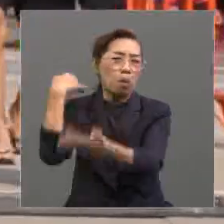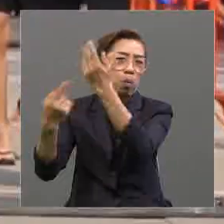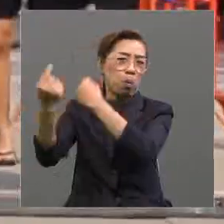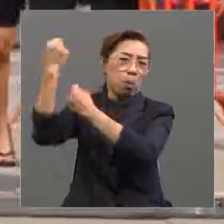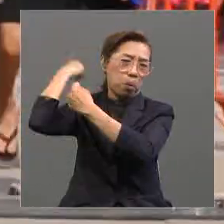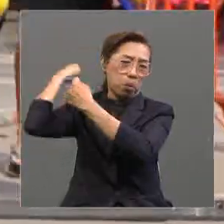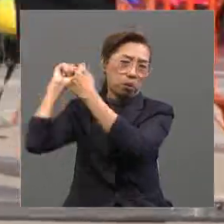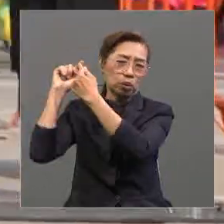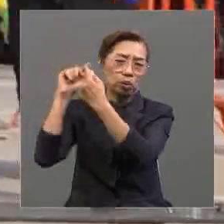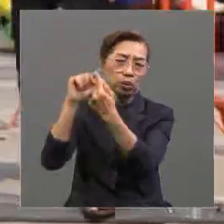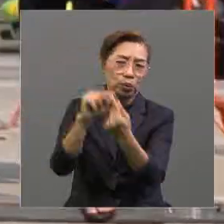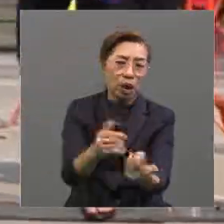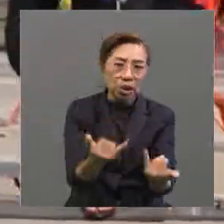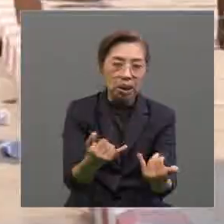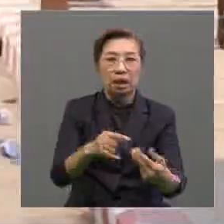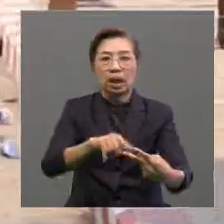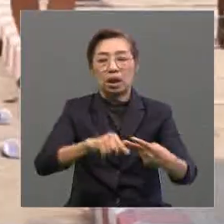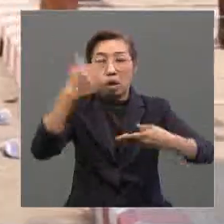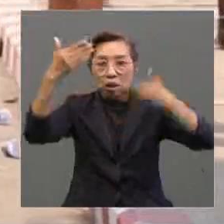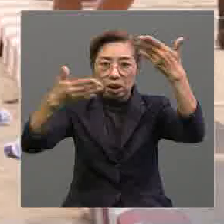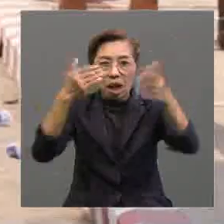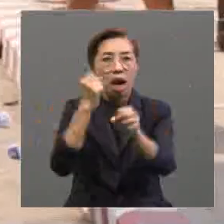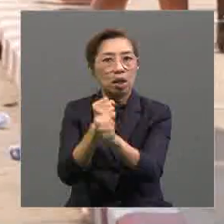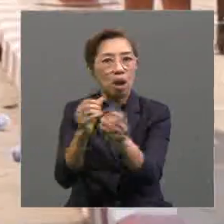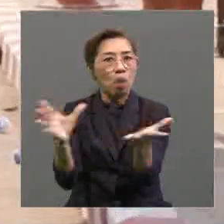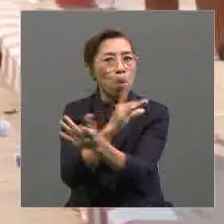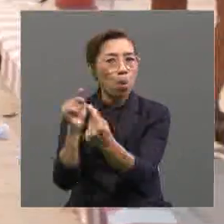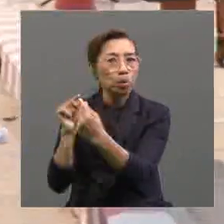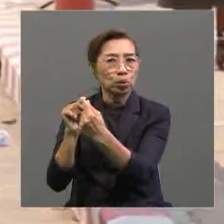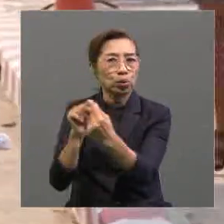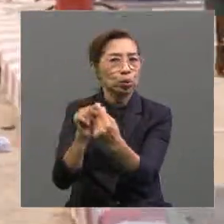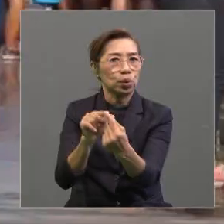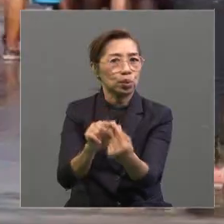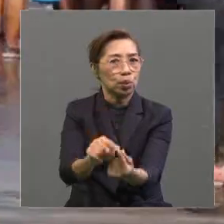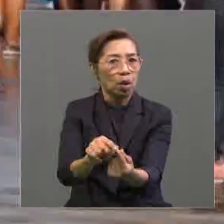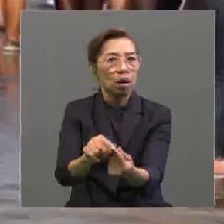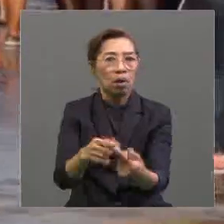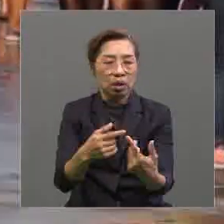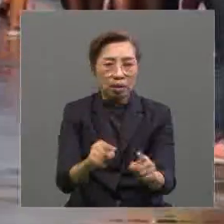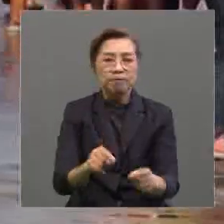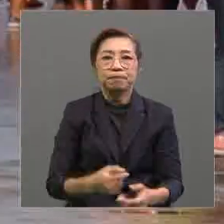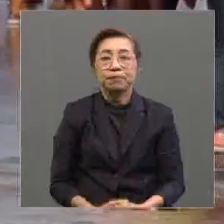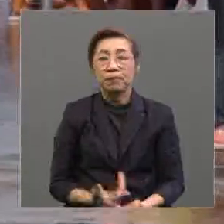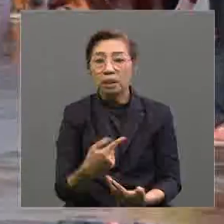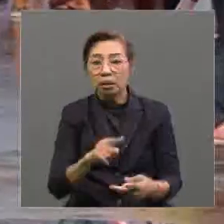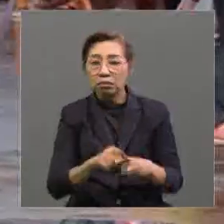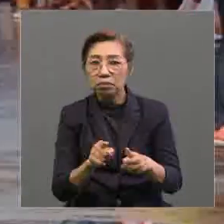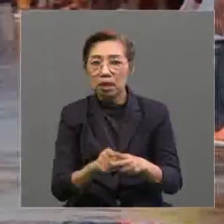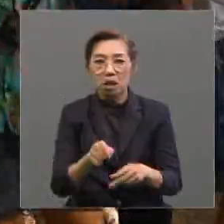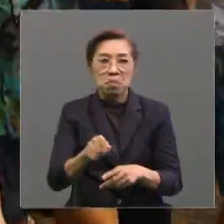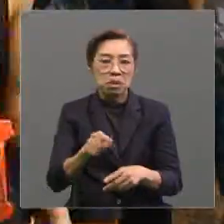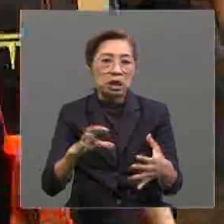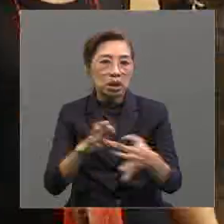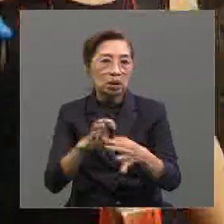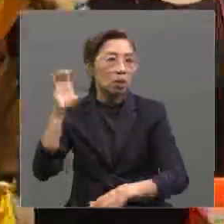แต่สมัยโบราณมีกิจกรรมที่ยึดถือแนวปฏิบัติที่สืบทอดกันมาหลายชั่วคนที่แตกต่างกันมีทั้งเรื่องของความเชื่อ